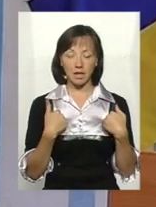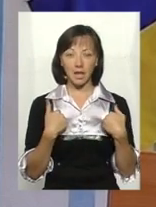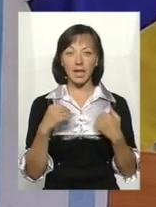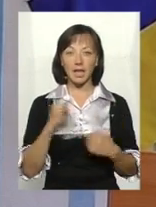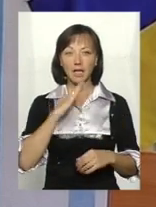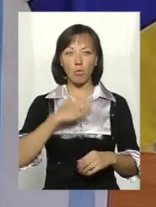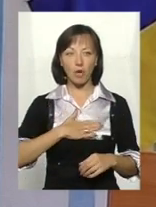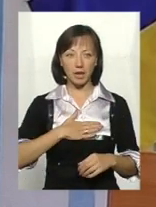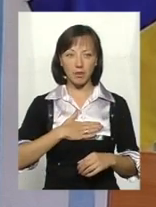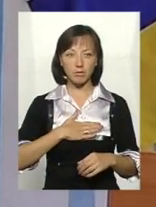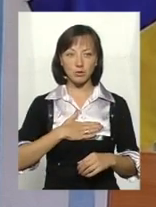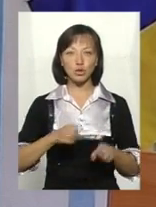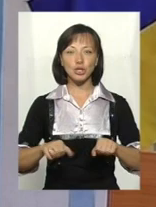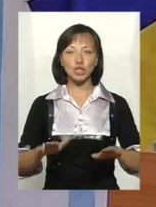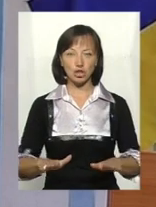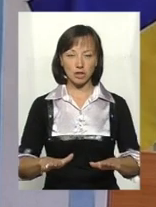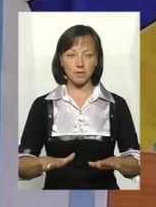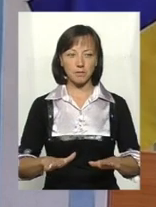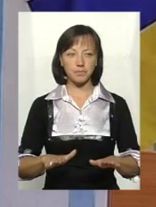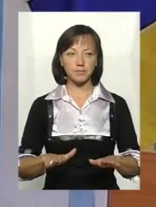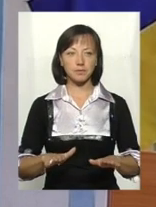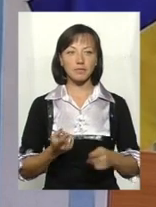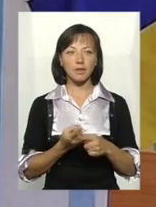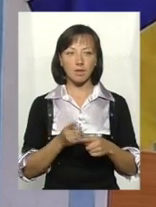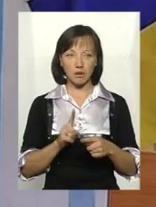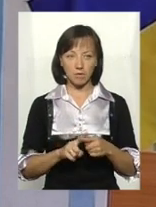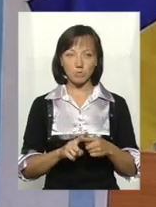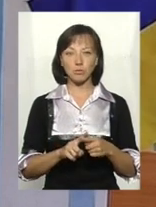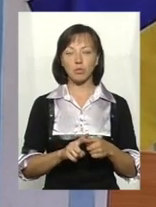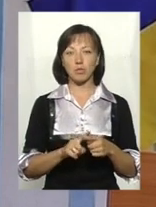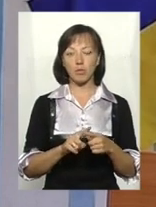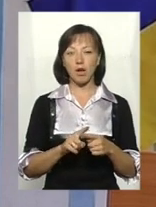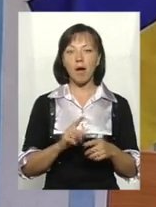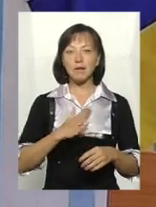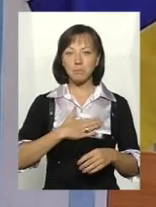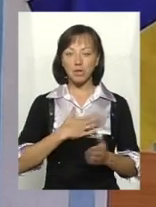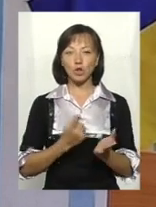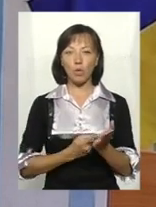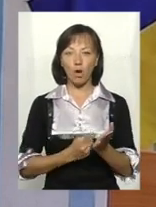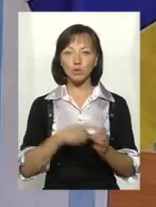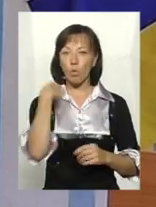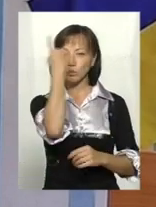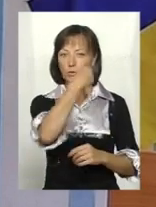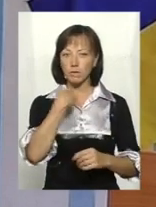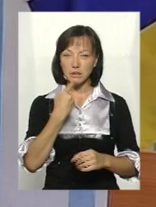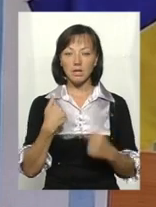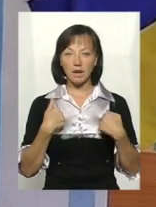на моєму рішенні. Кадровому і управлінському. Ось це мій аргумент особистий, який